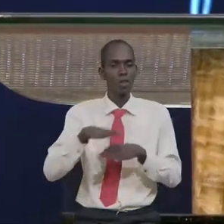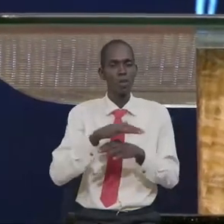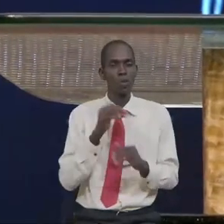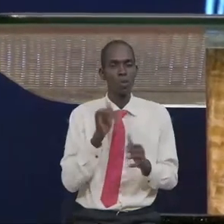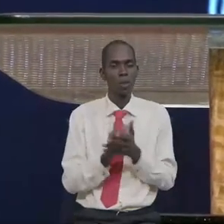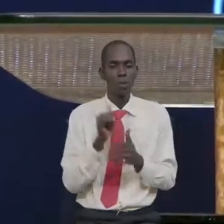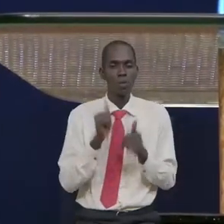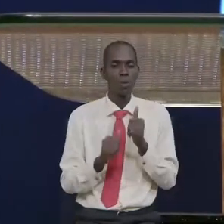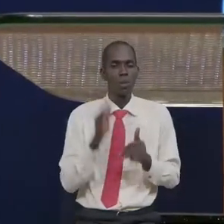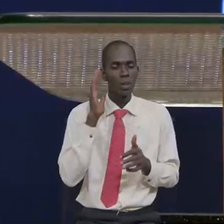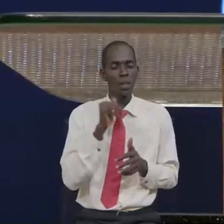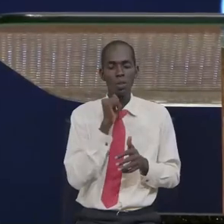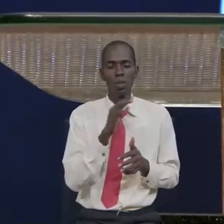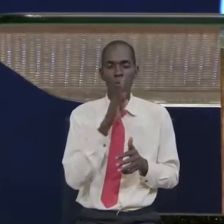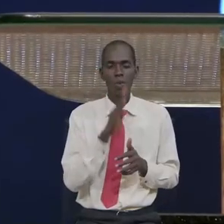détruit. Christ